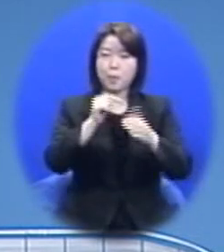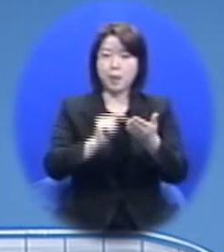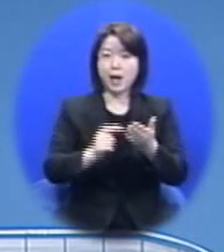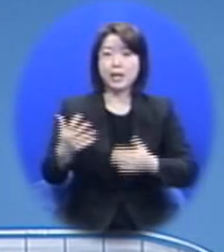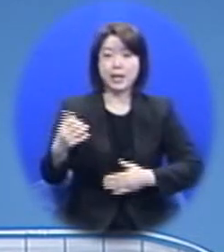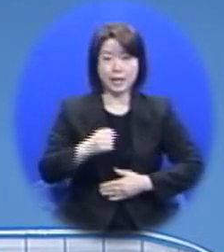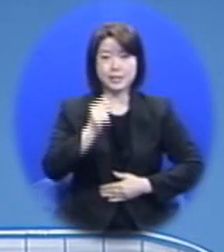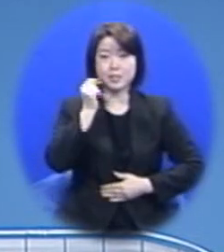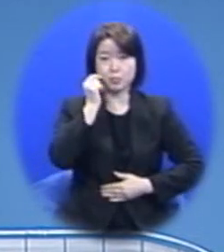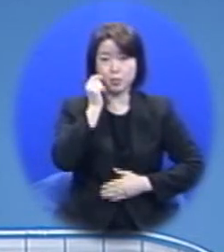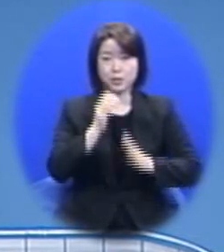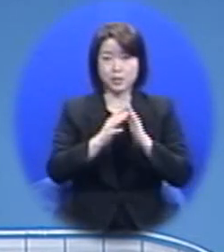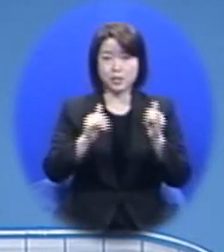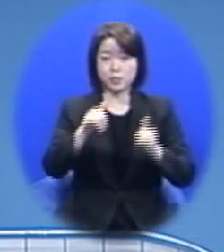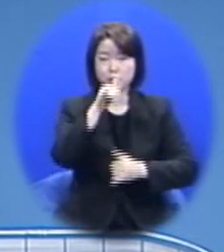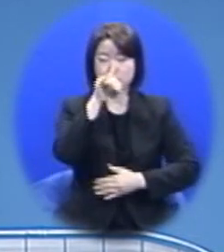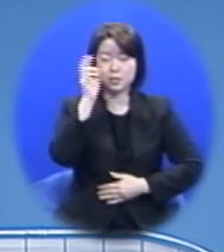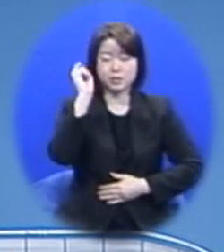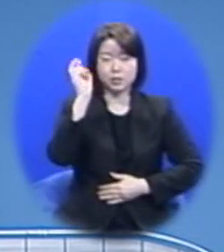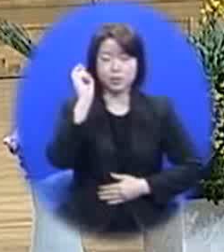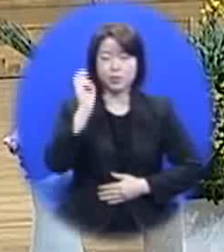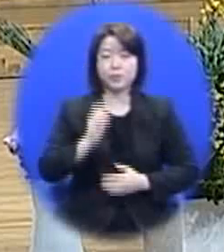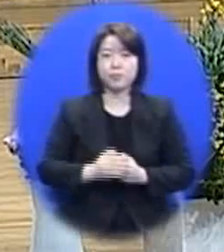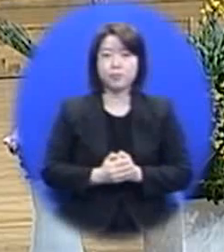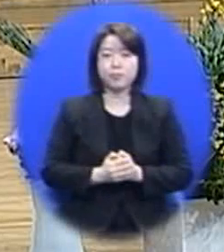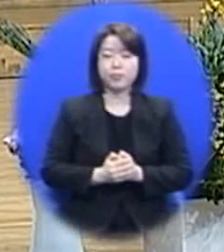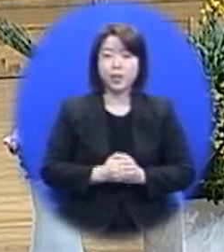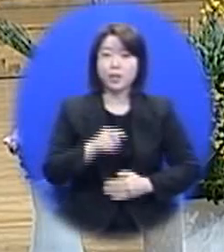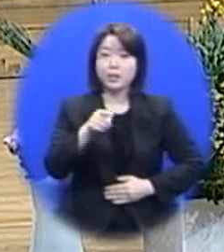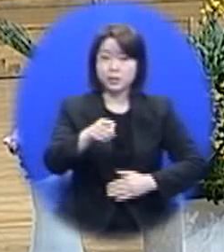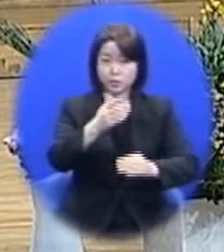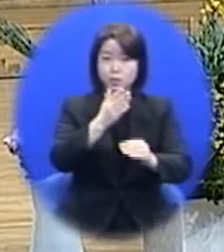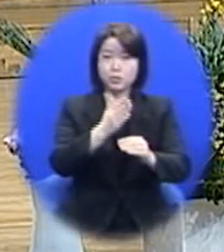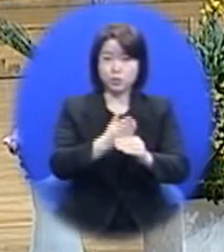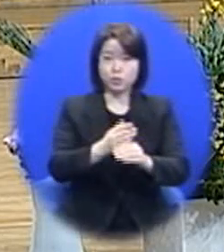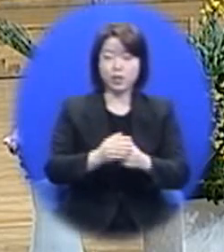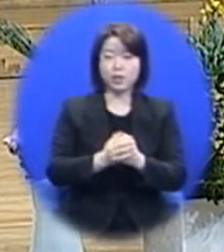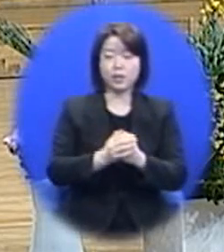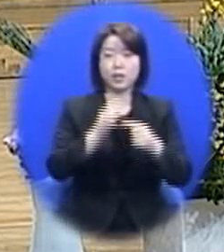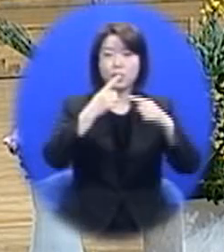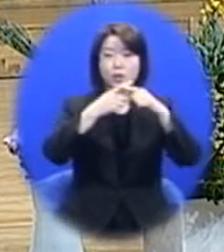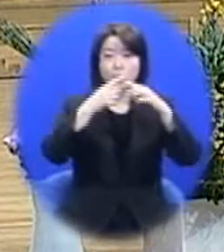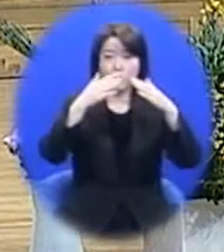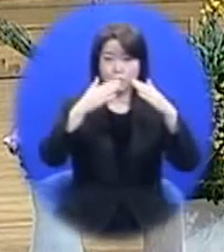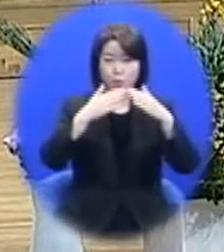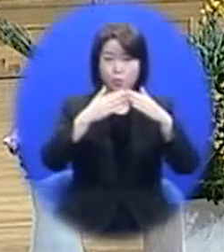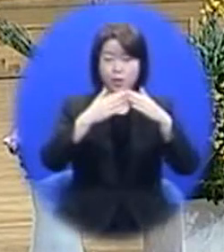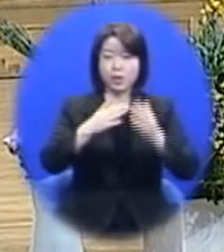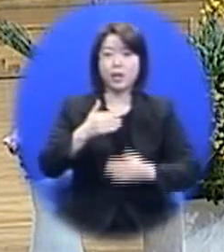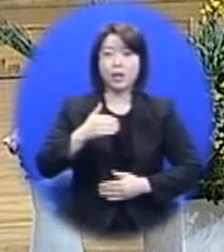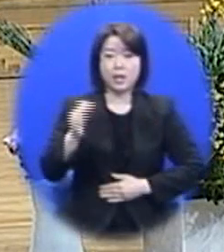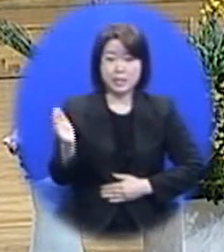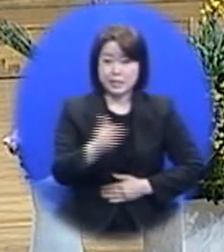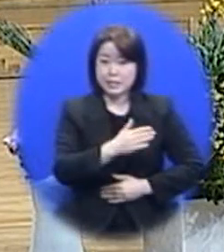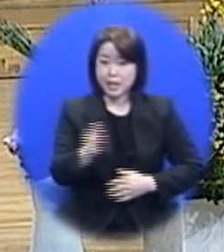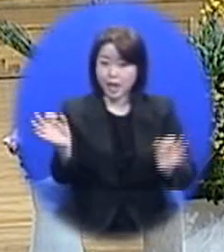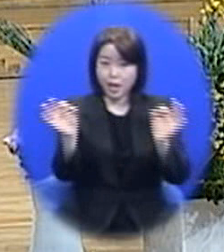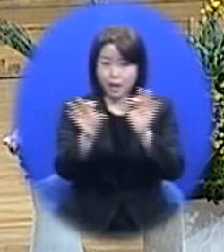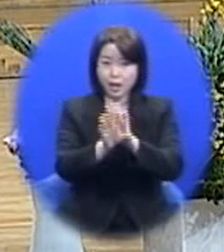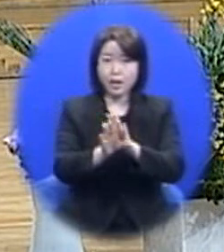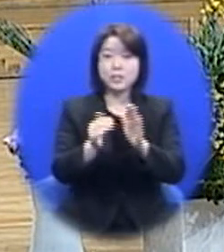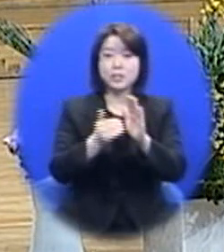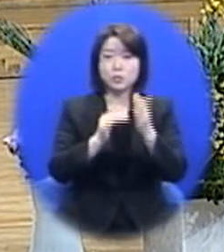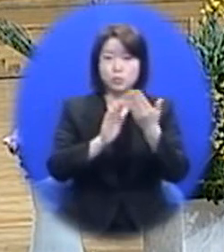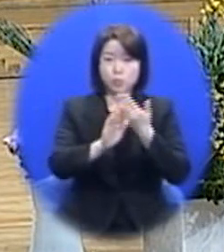분도 계실 겁니다. 그러다가 교회가 내게 없어지고 나면,